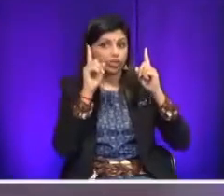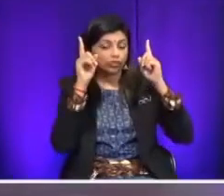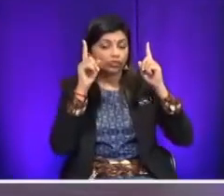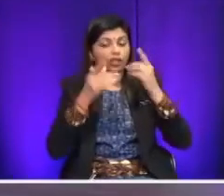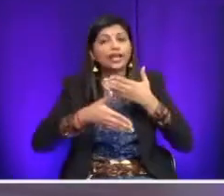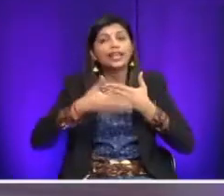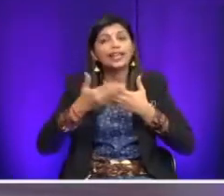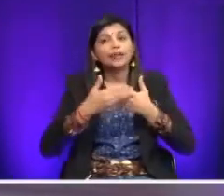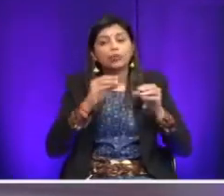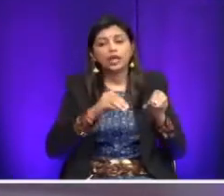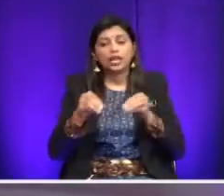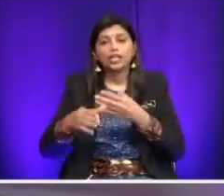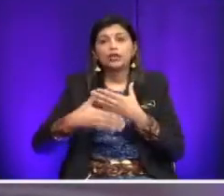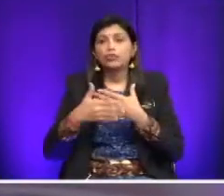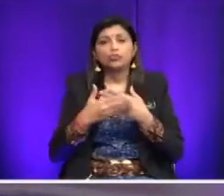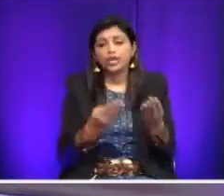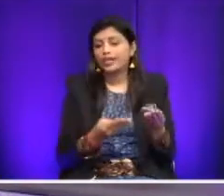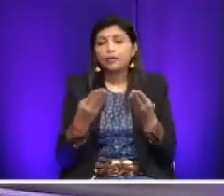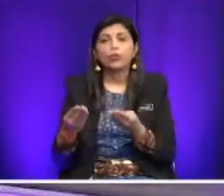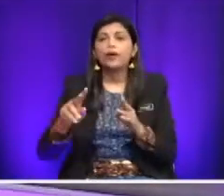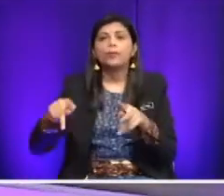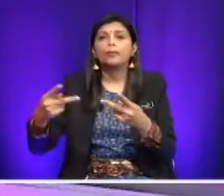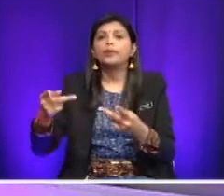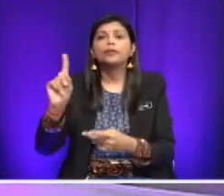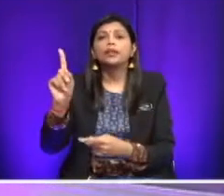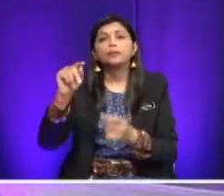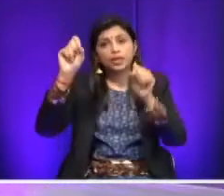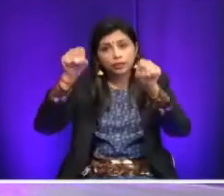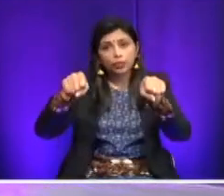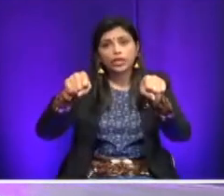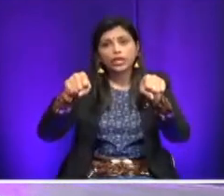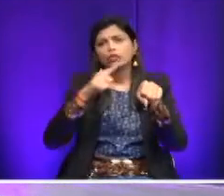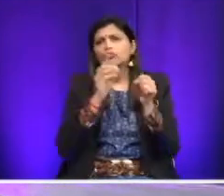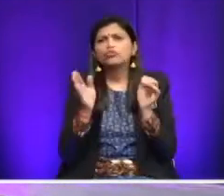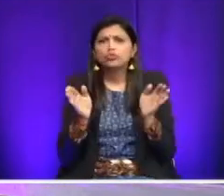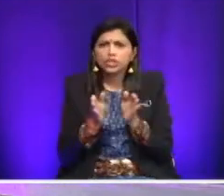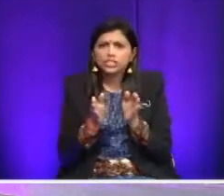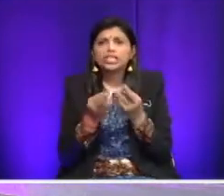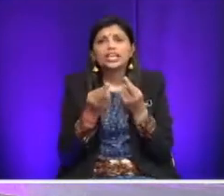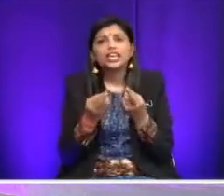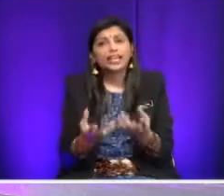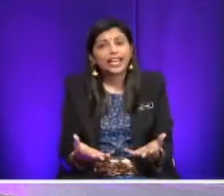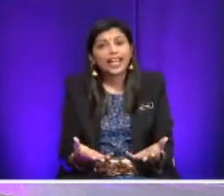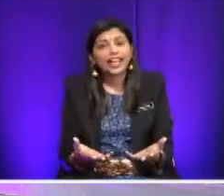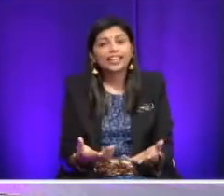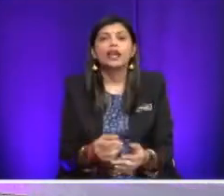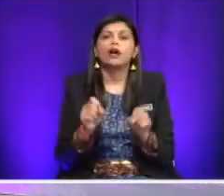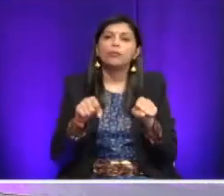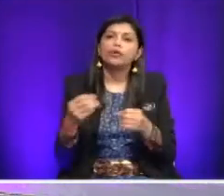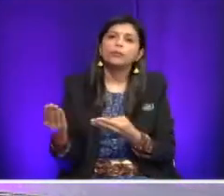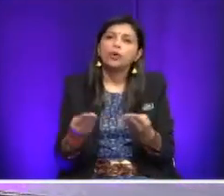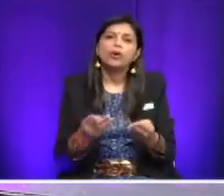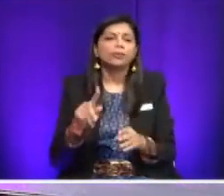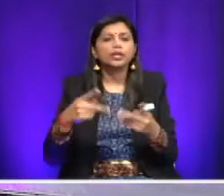udahlah dan mudah dibawa di situ di bawah letak dalam BPD terlalu kecil dan juga kita boleh boleh bawa kemari tempat lafayette